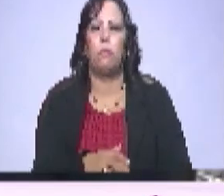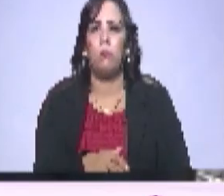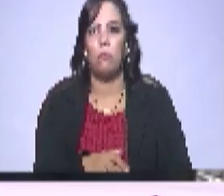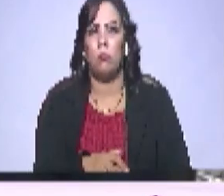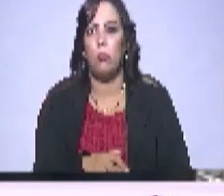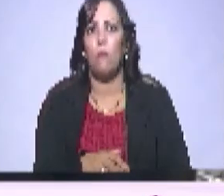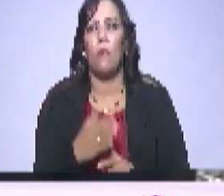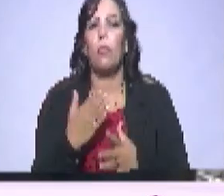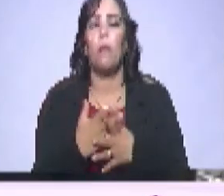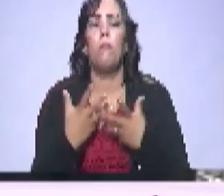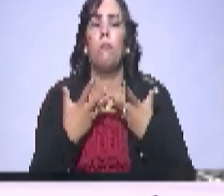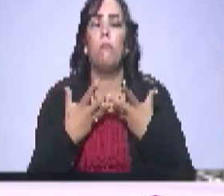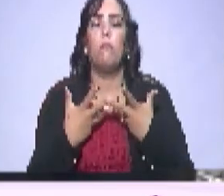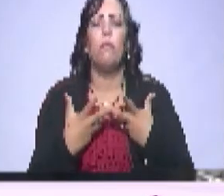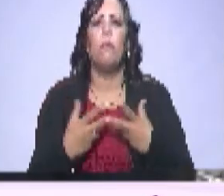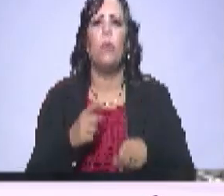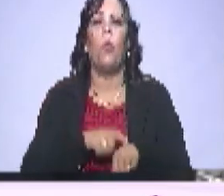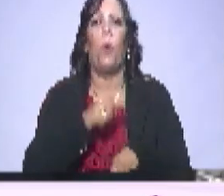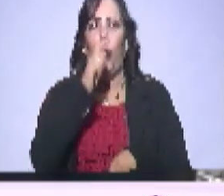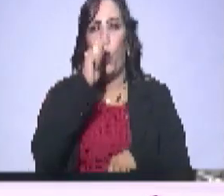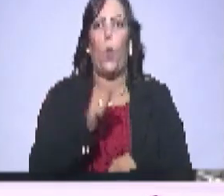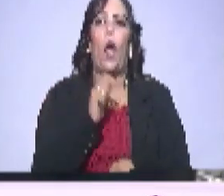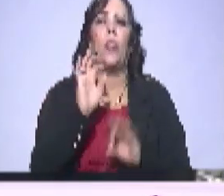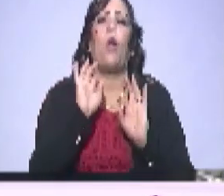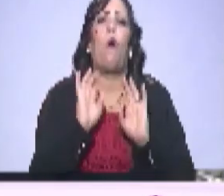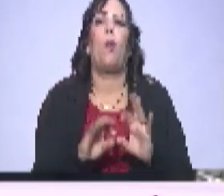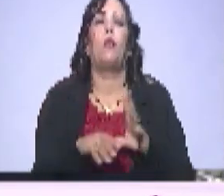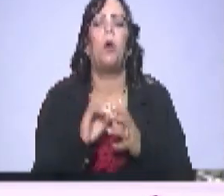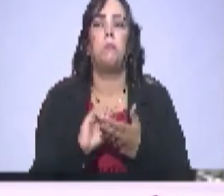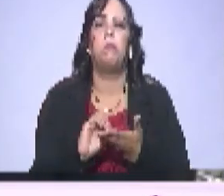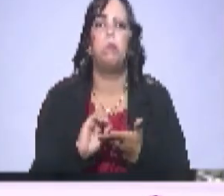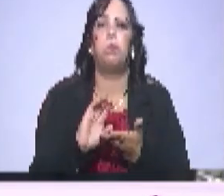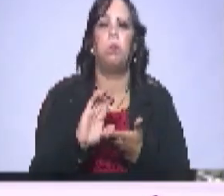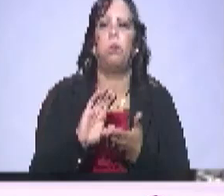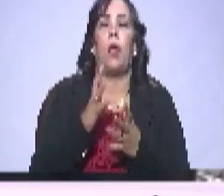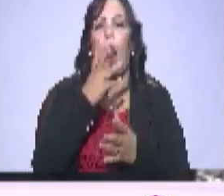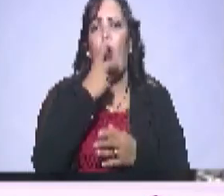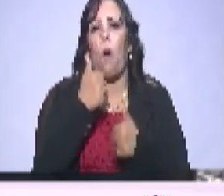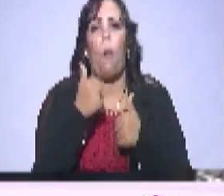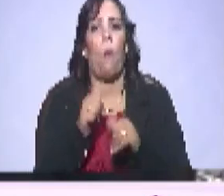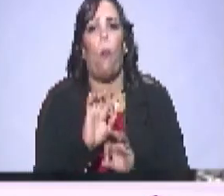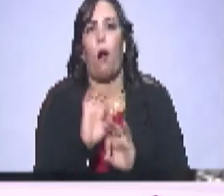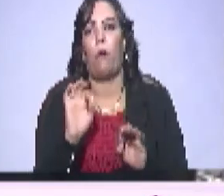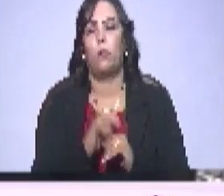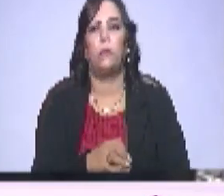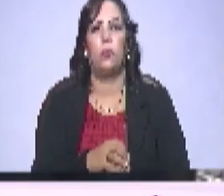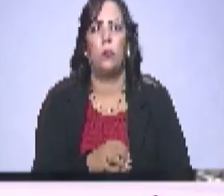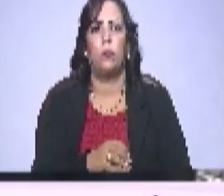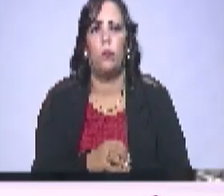يعني عشان تاخد وقتها وتنفش معانا وتاخد معانا